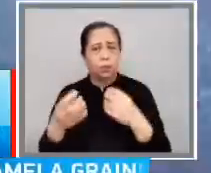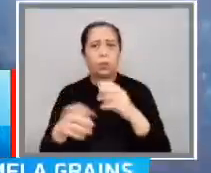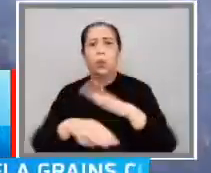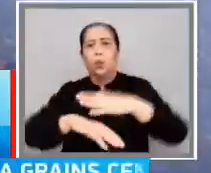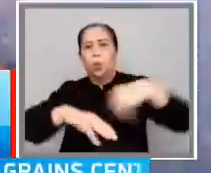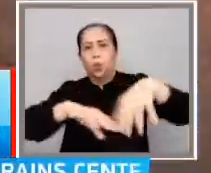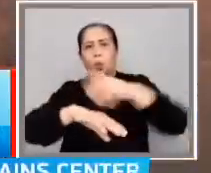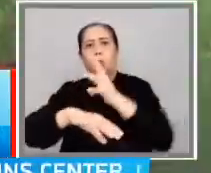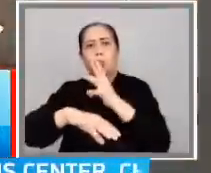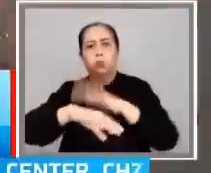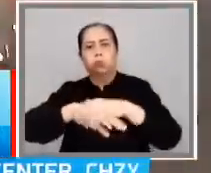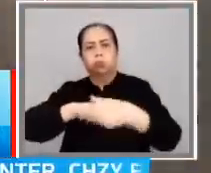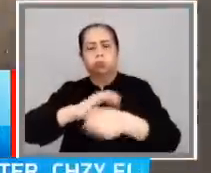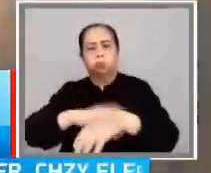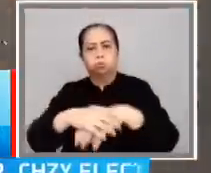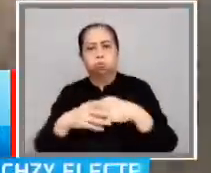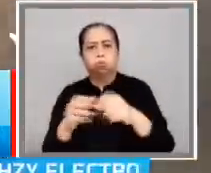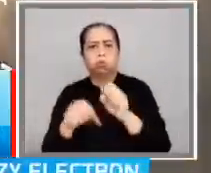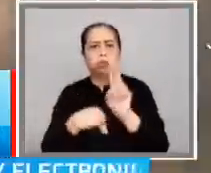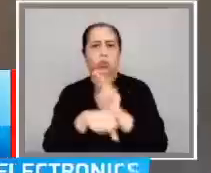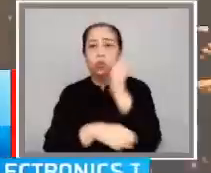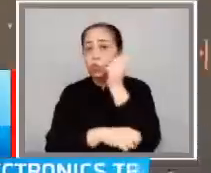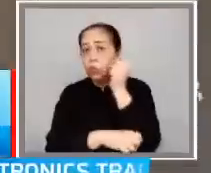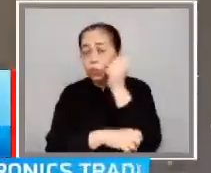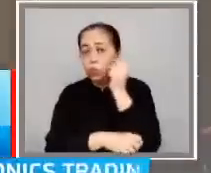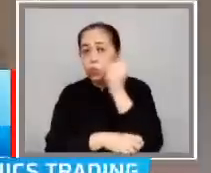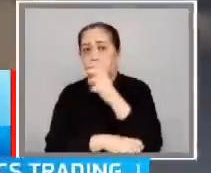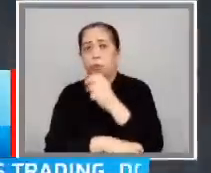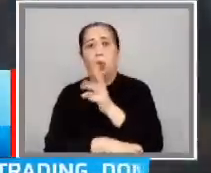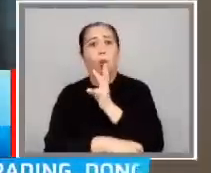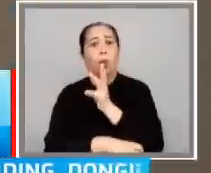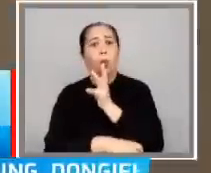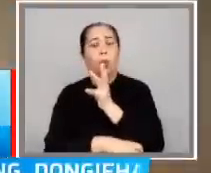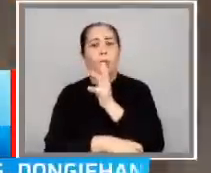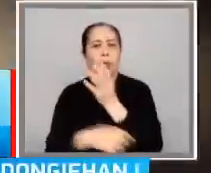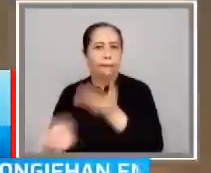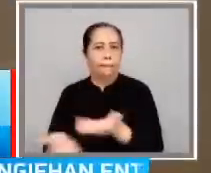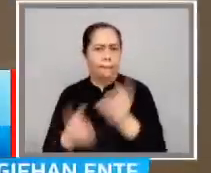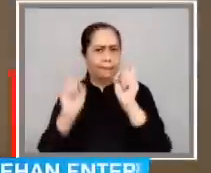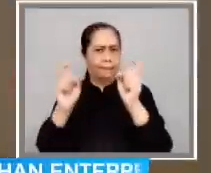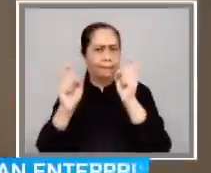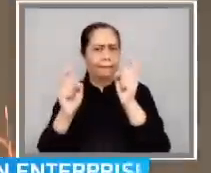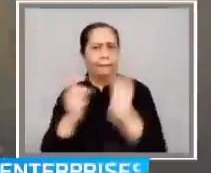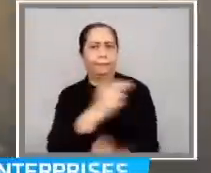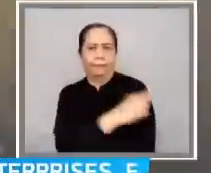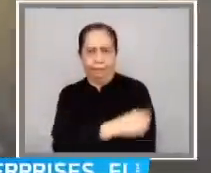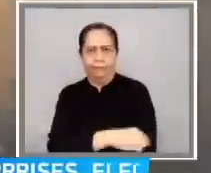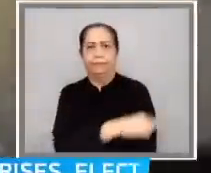ang sugat gamit ang sabon at ng tubig. Dalhin agad ang biktima sa ospital.